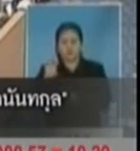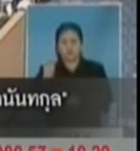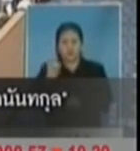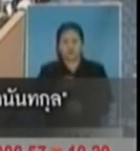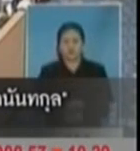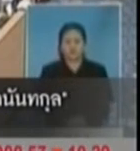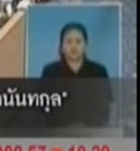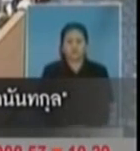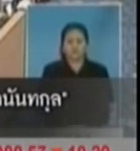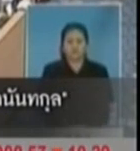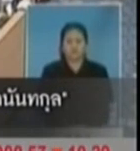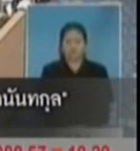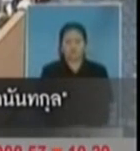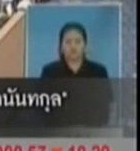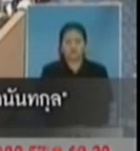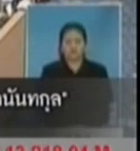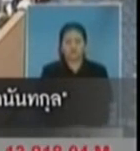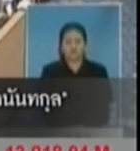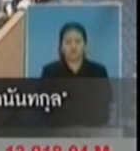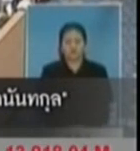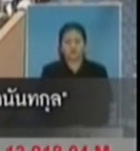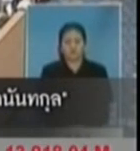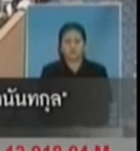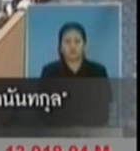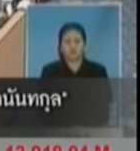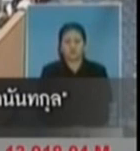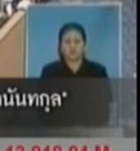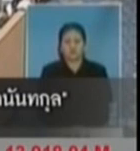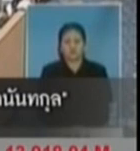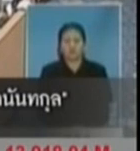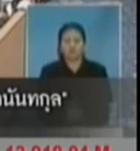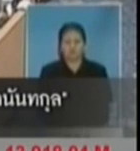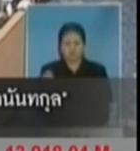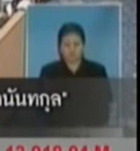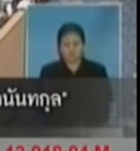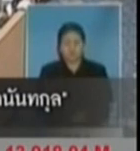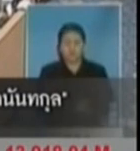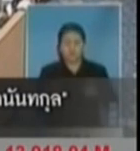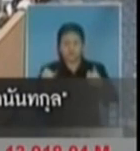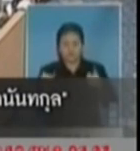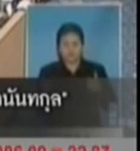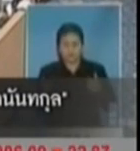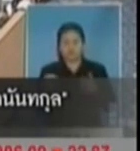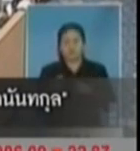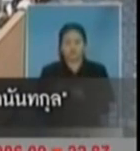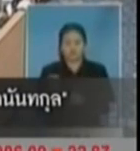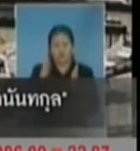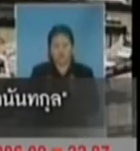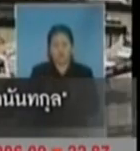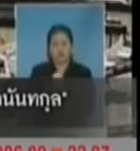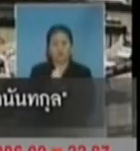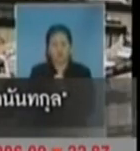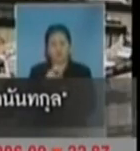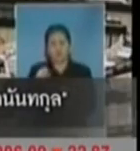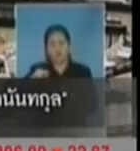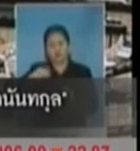เรือเอกณ อารีนิตผู้บัญชาการทหารเรือพลเรือเอกพันลบตมิสานนท์ผู้ทรงคุณ